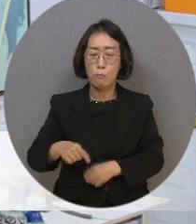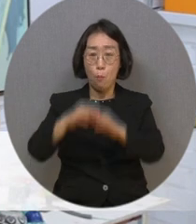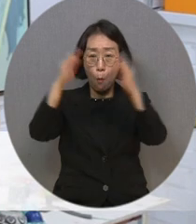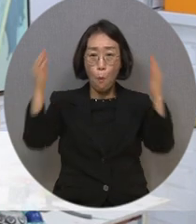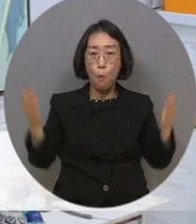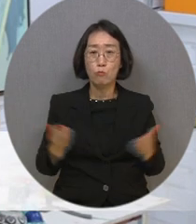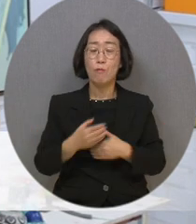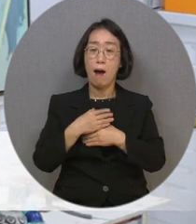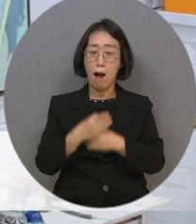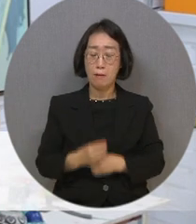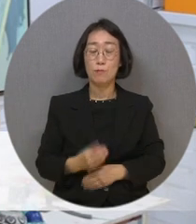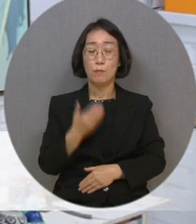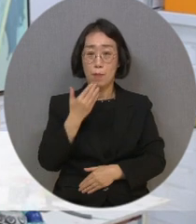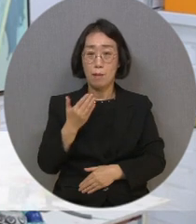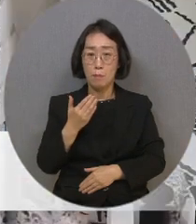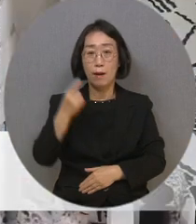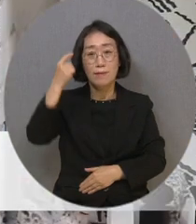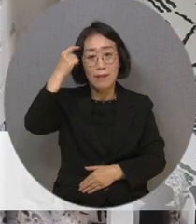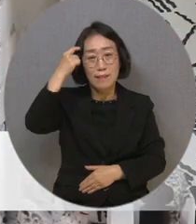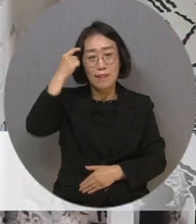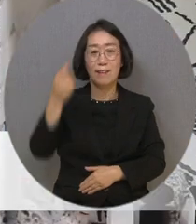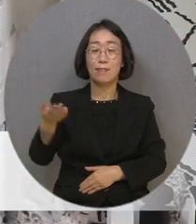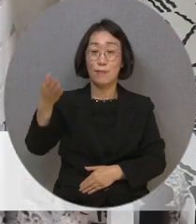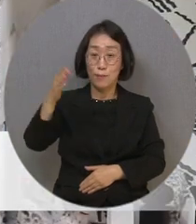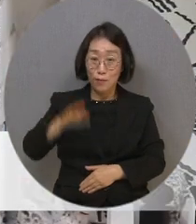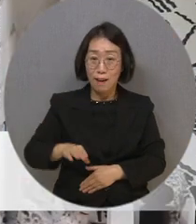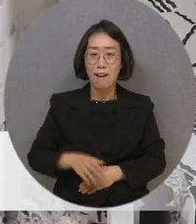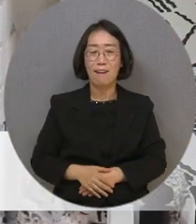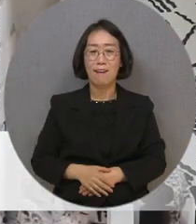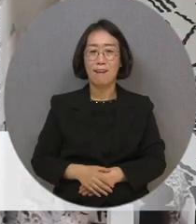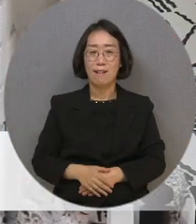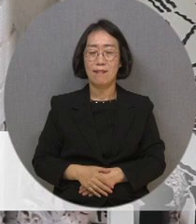모든 게 안전하다고 생각이 듭니다. 하지만은